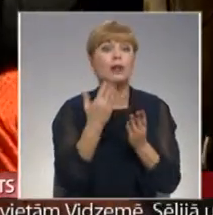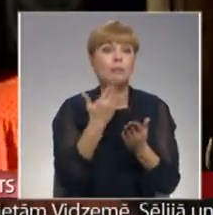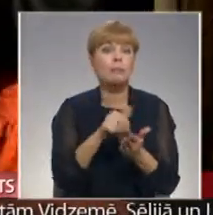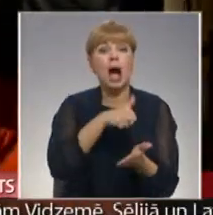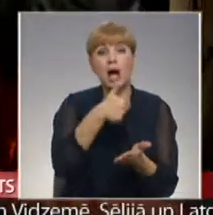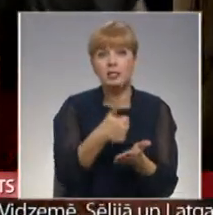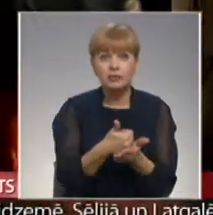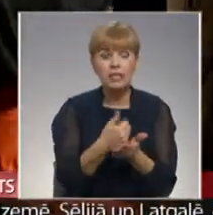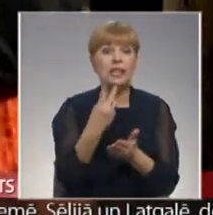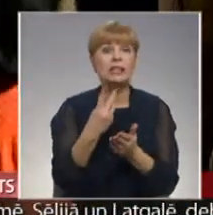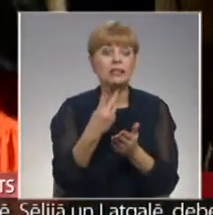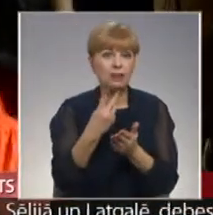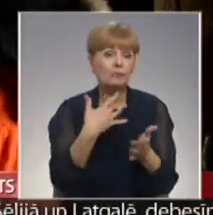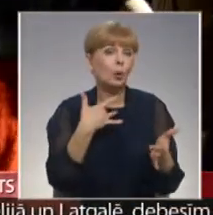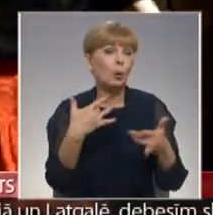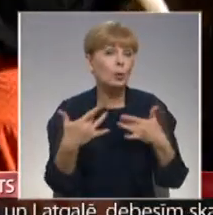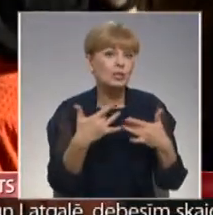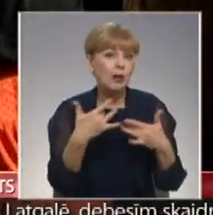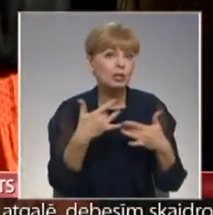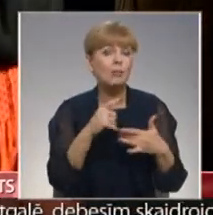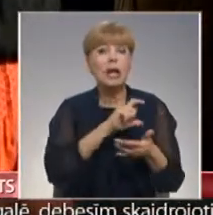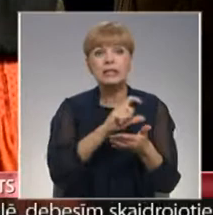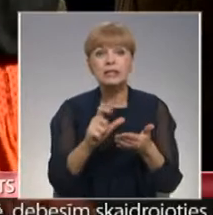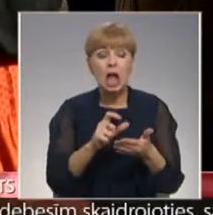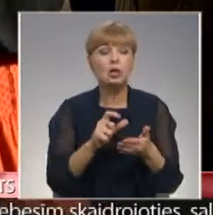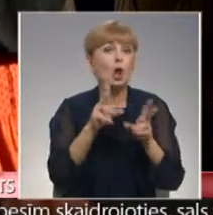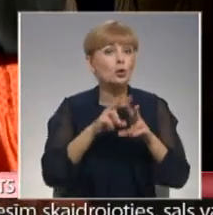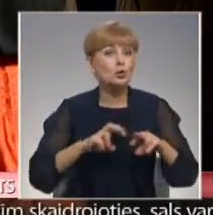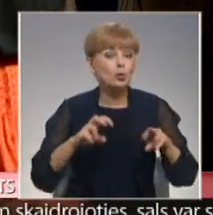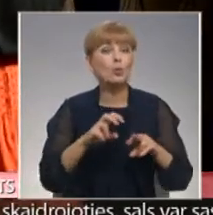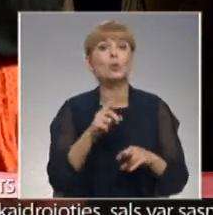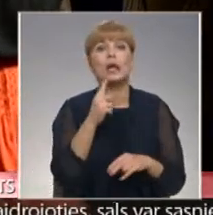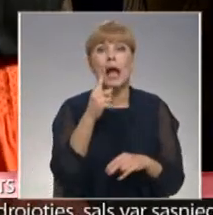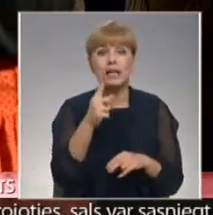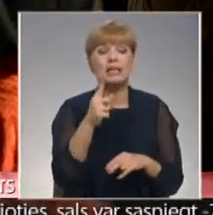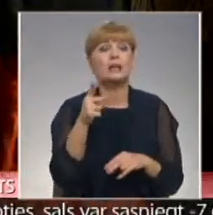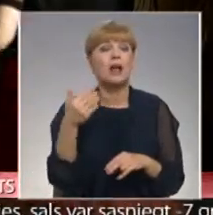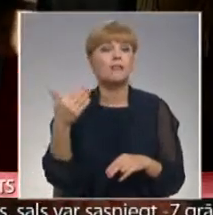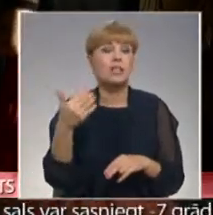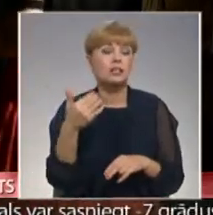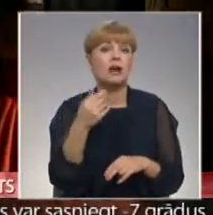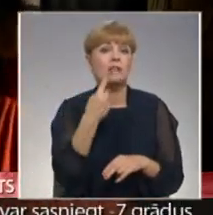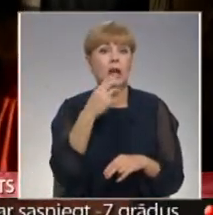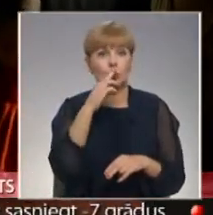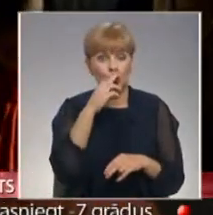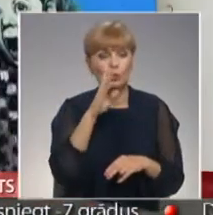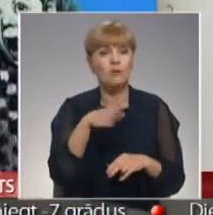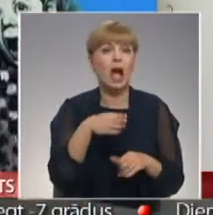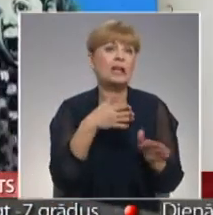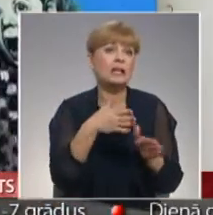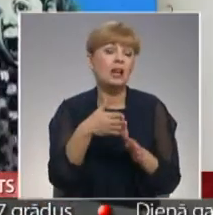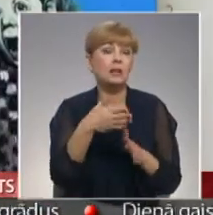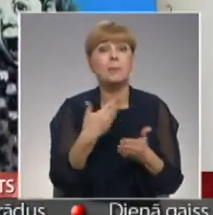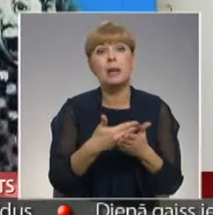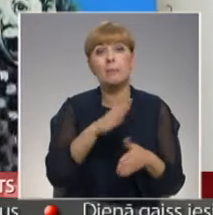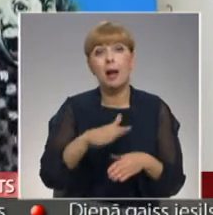4 dzejoļi. Visgrūtākais darbs ir žūrijai, jo nereti tikai viena kļūda vērtējumā var ietekmēt bērnu nākotni. Un